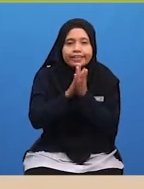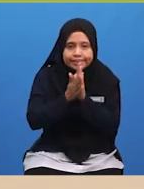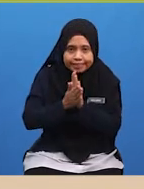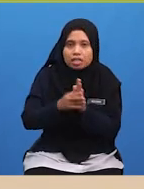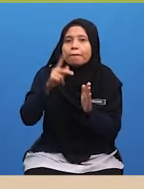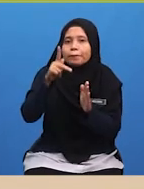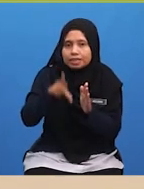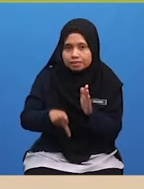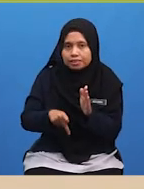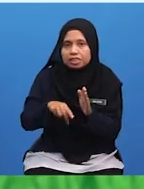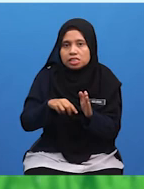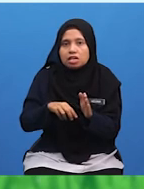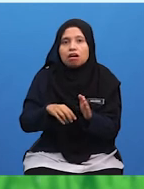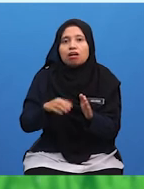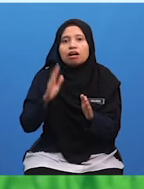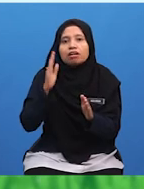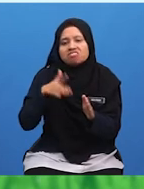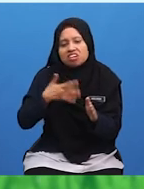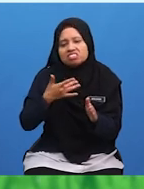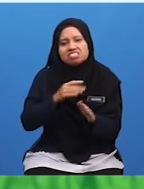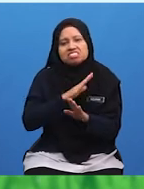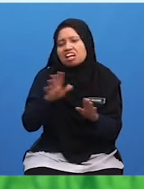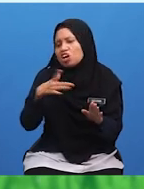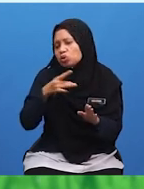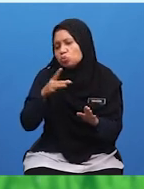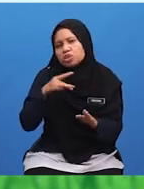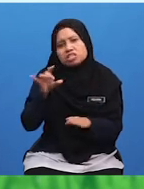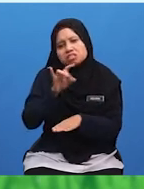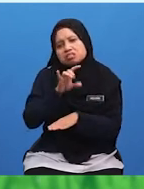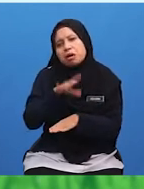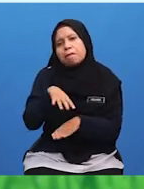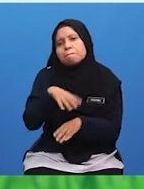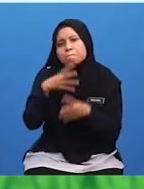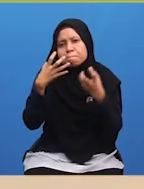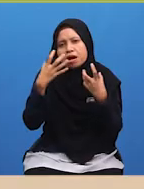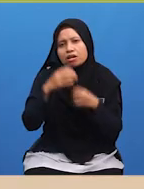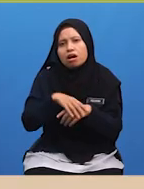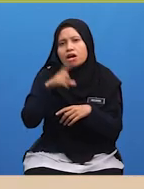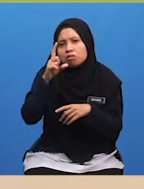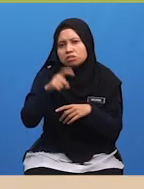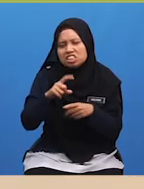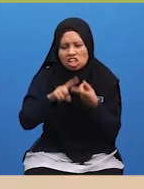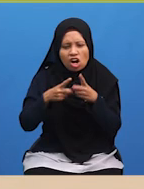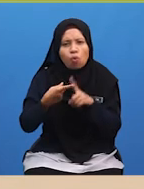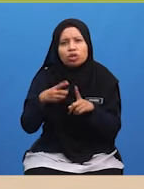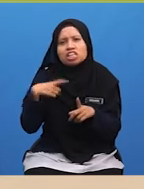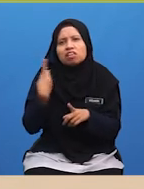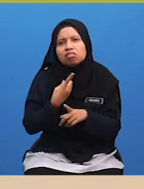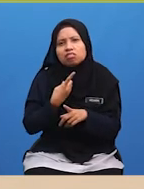maka pastinya timbul rasa tidak puas hati. Mestilah rakan